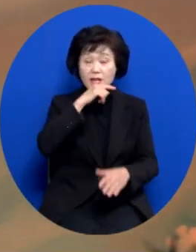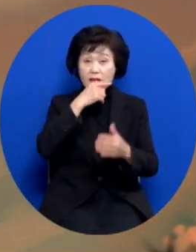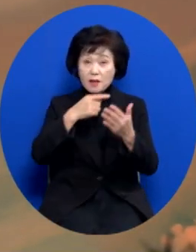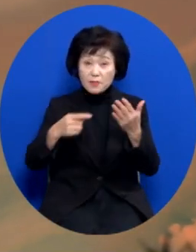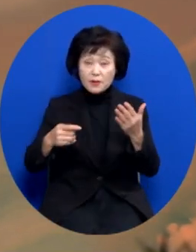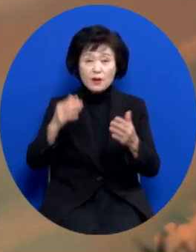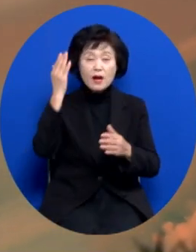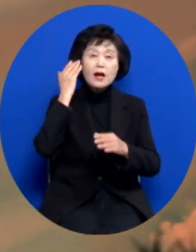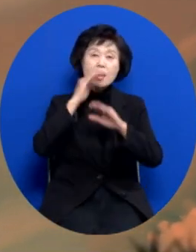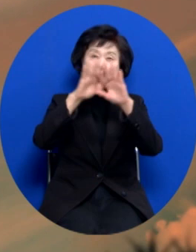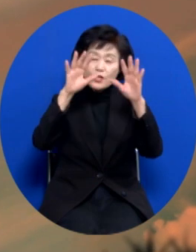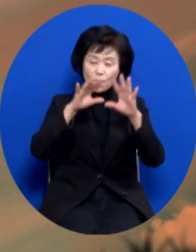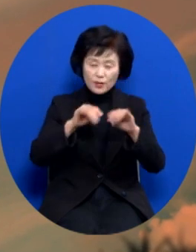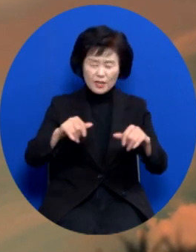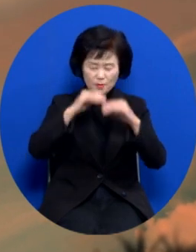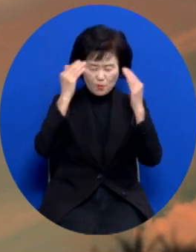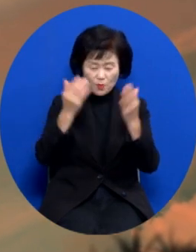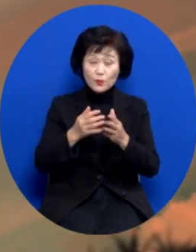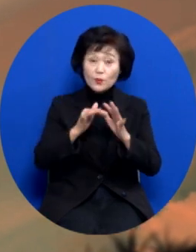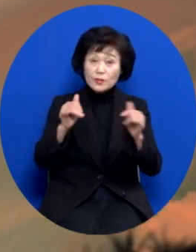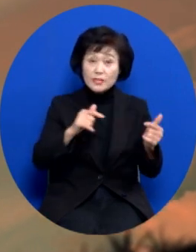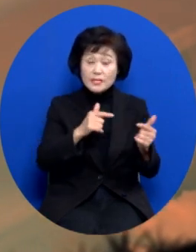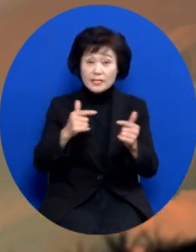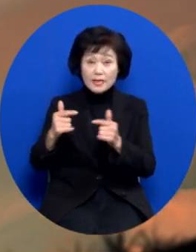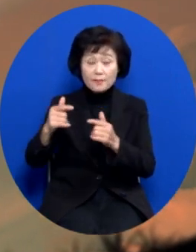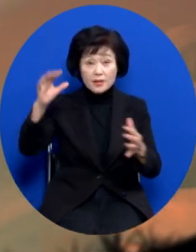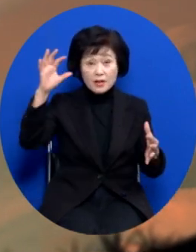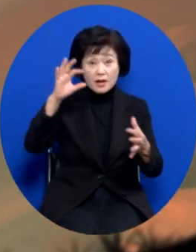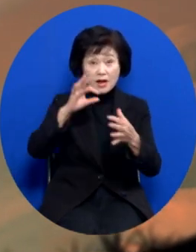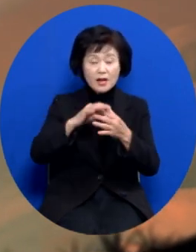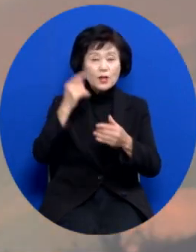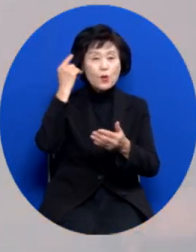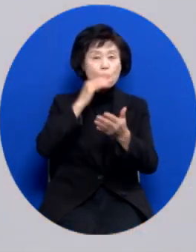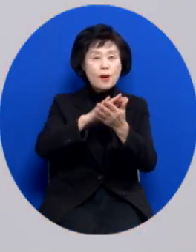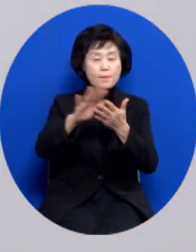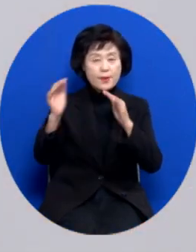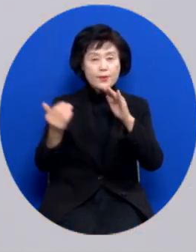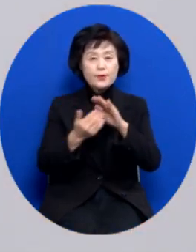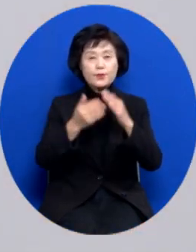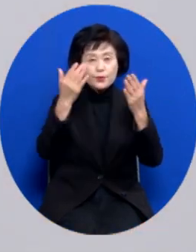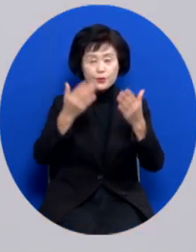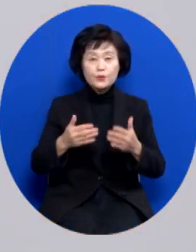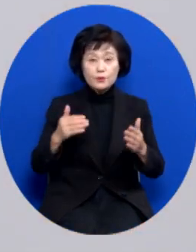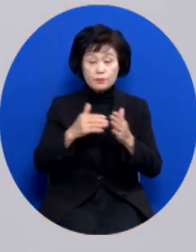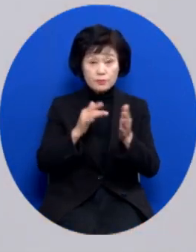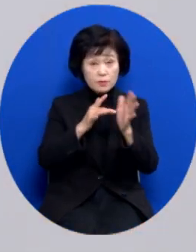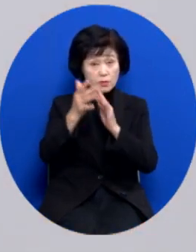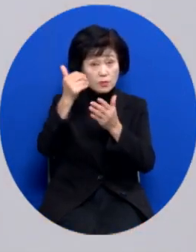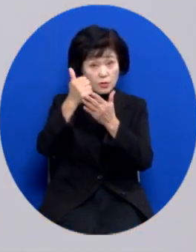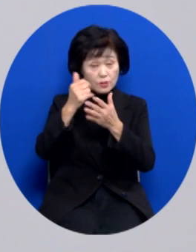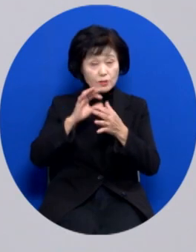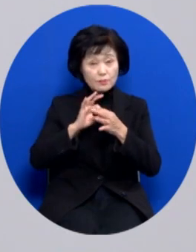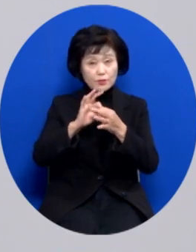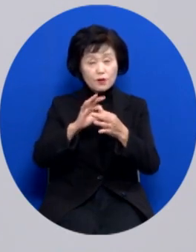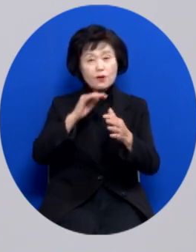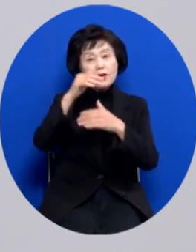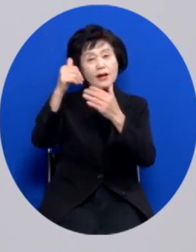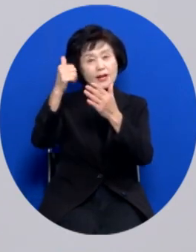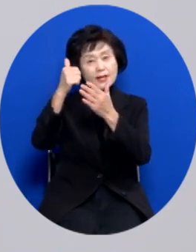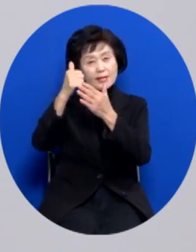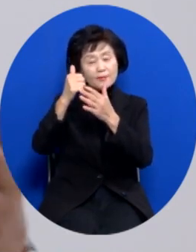하늘과 땅과 모든 사람들 사이에 화평을 이루셨습니다. 예수님을 통하여